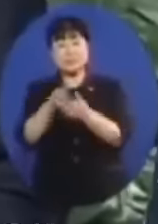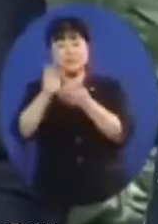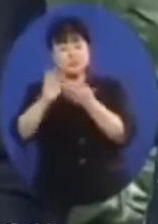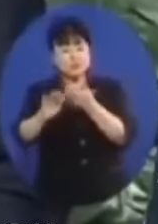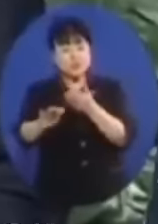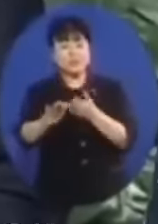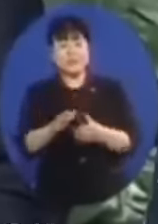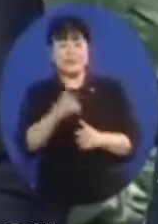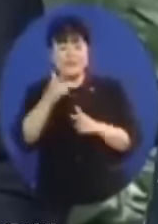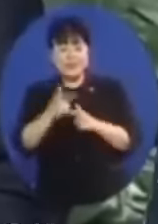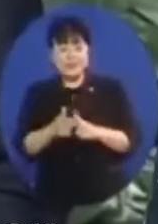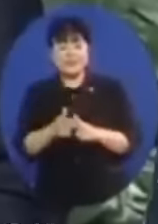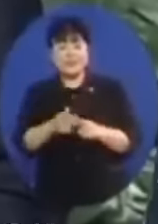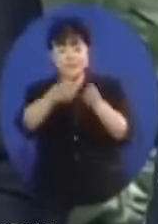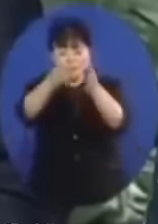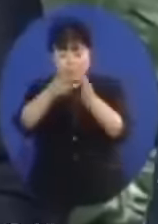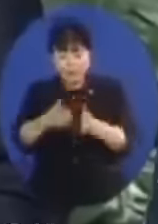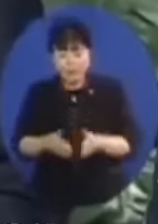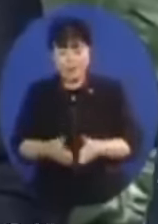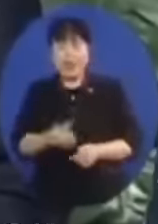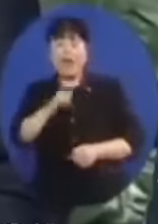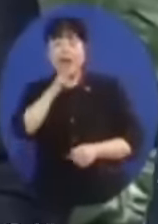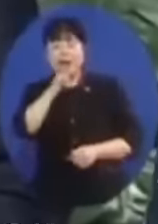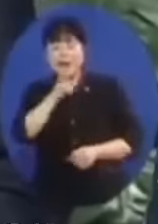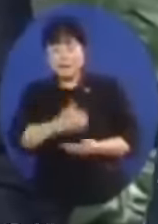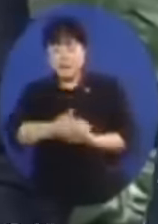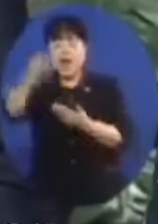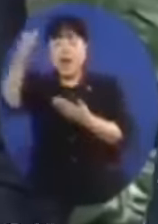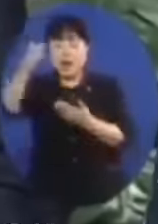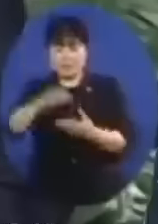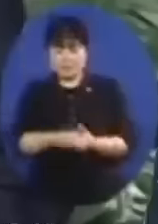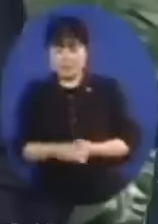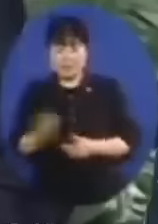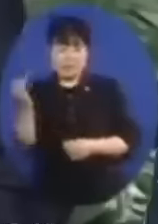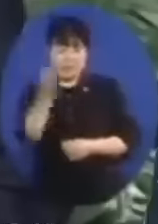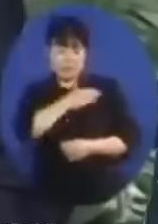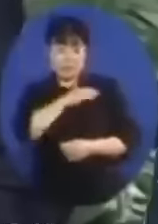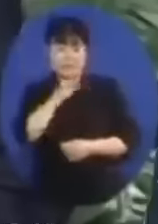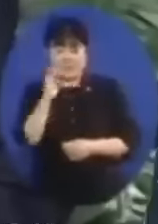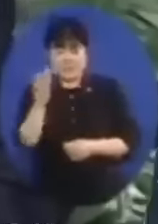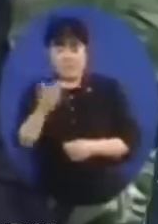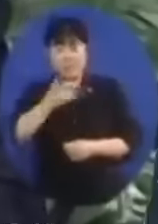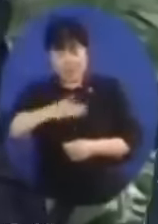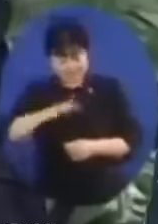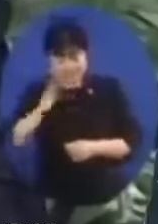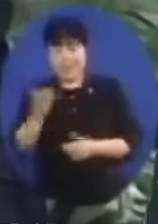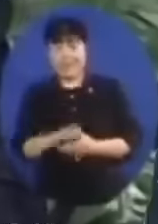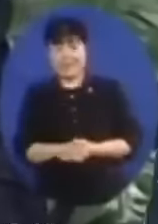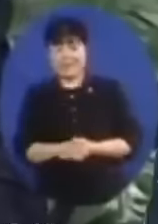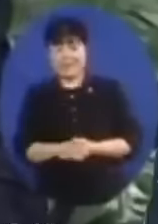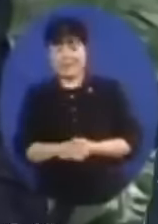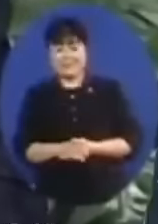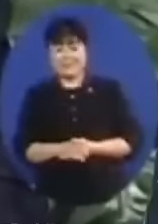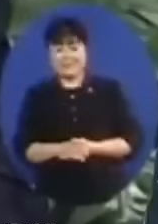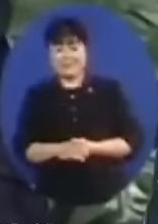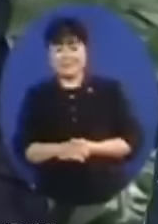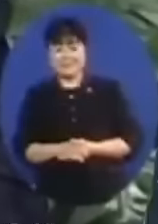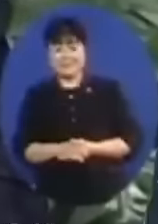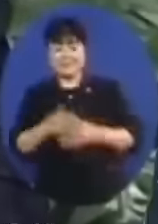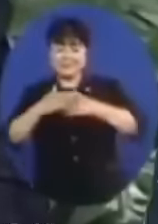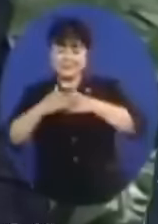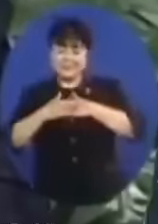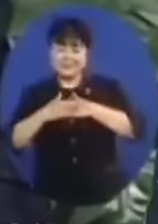다음에 예수님으로 말미암아 가난이 물러가고 부유한 자가 되었다는 것을 알아야 돼요.